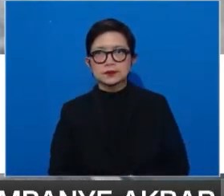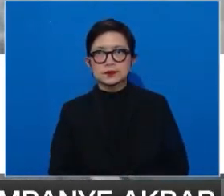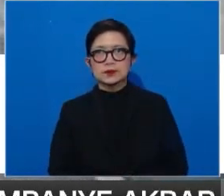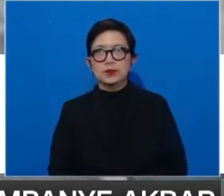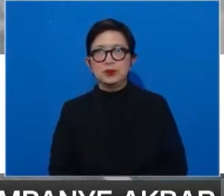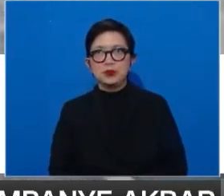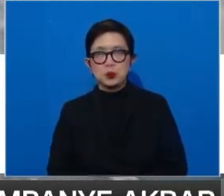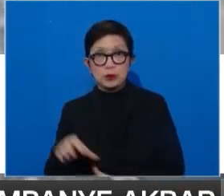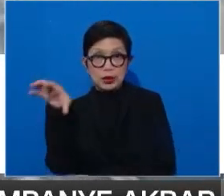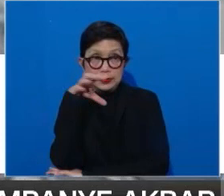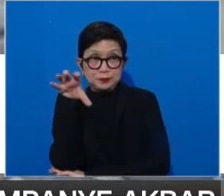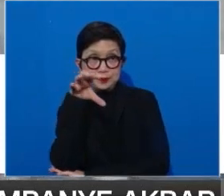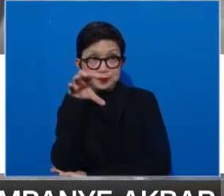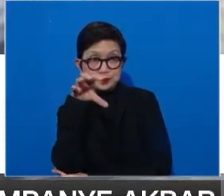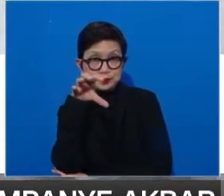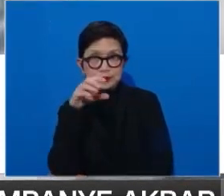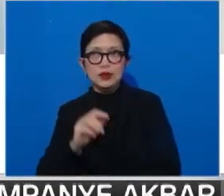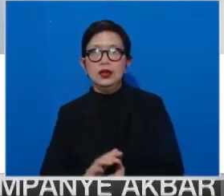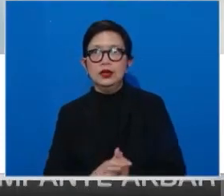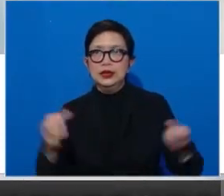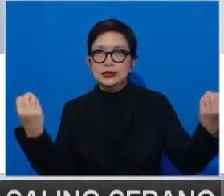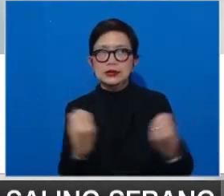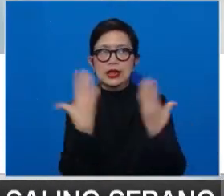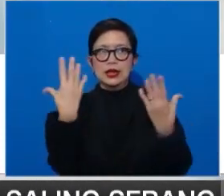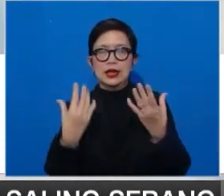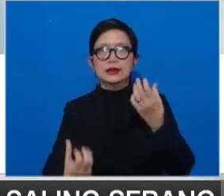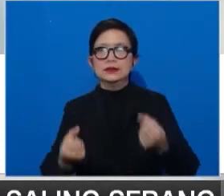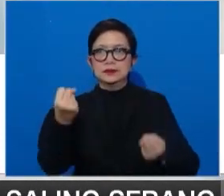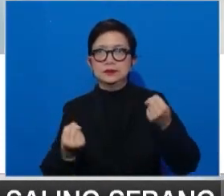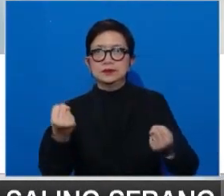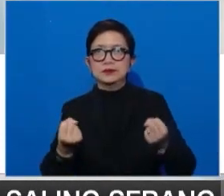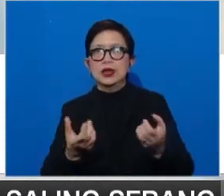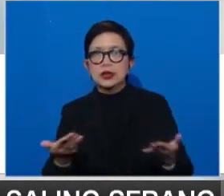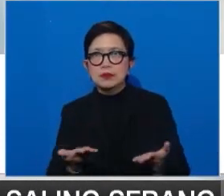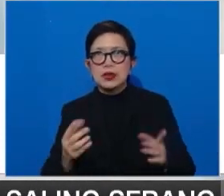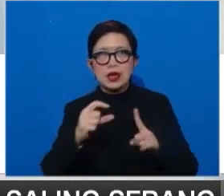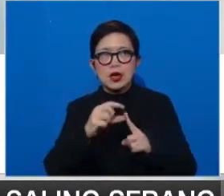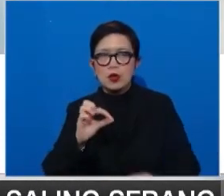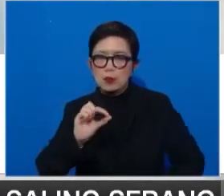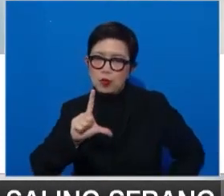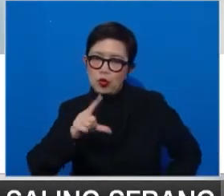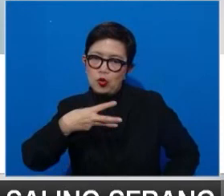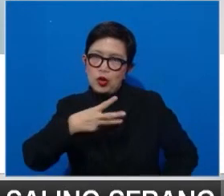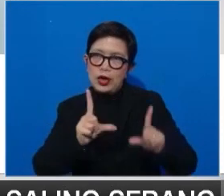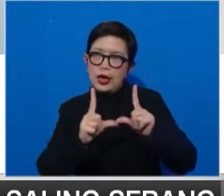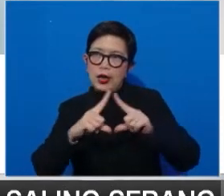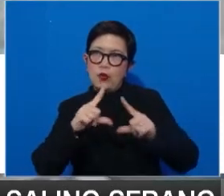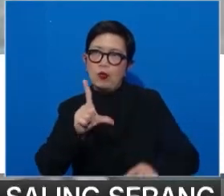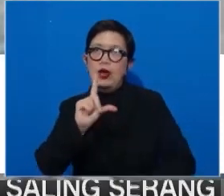Kamera pengawas merekam detik-detik kecelakaan lalu lintas yang terjadi di Jalan Trans Sulawesi, Kecamatan Binuang, Polewali Mandar, Sulawesi